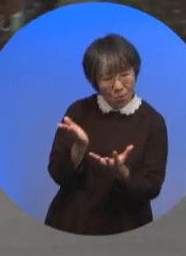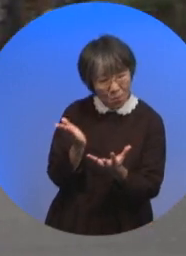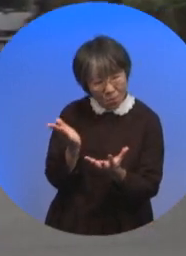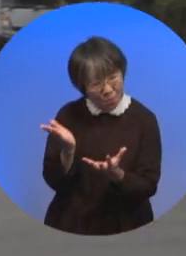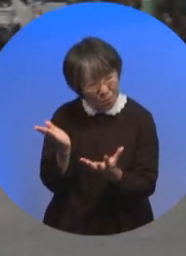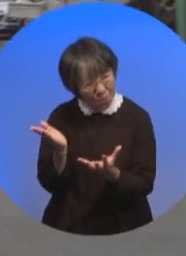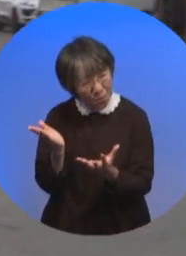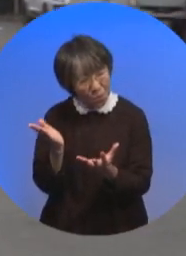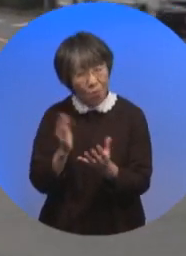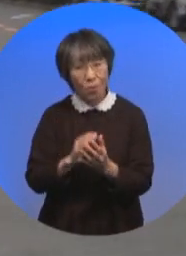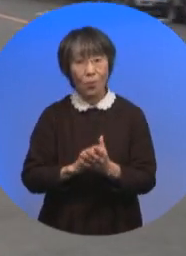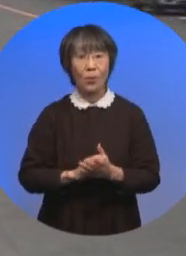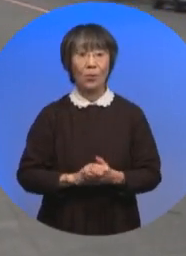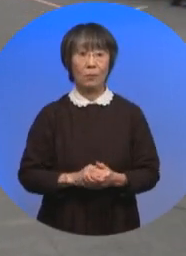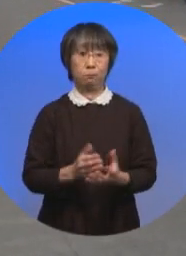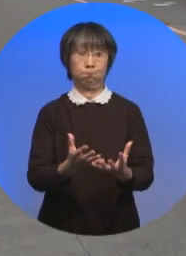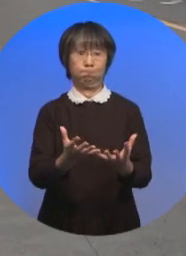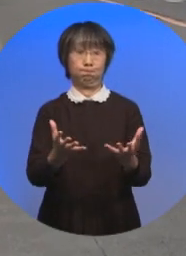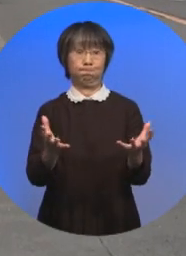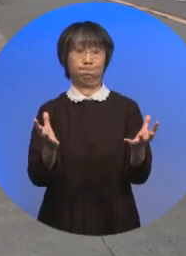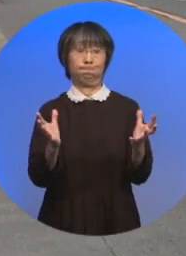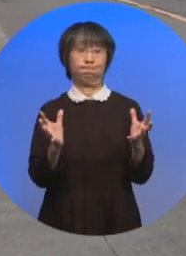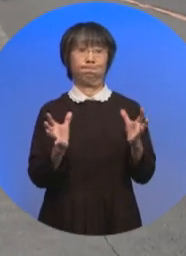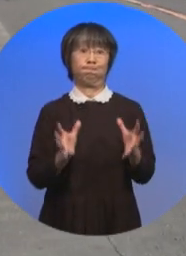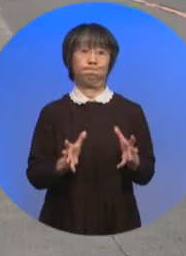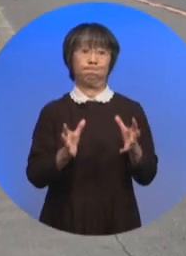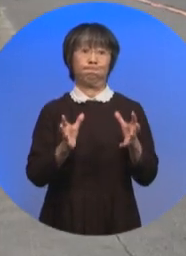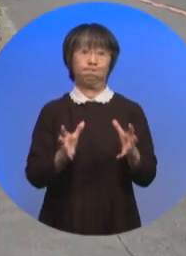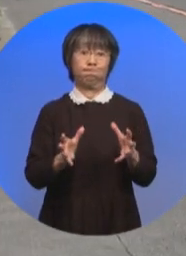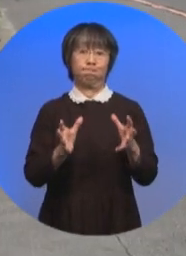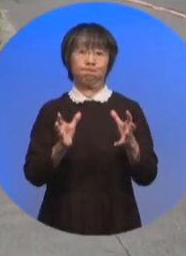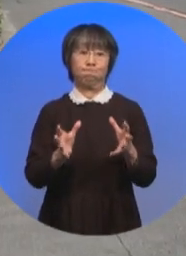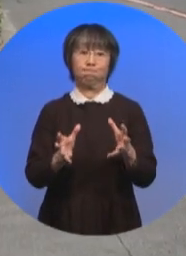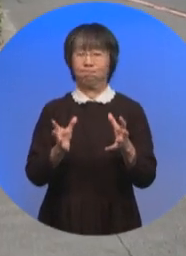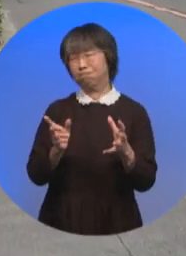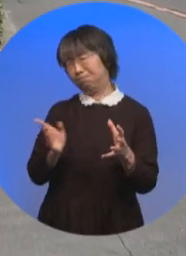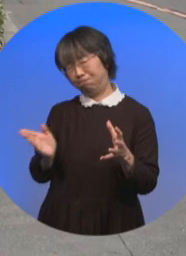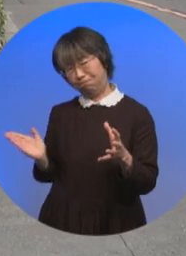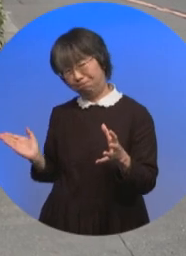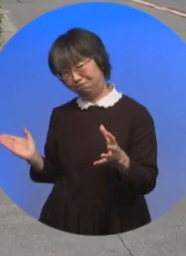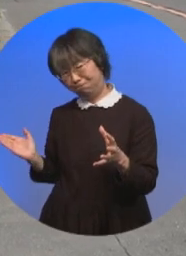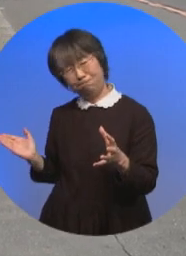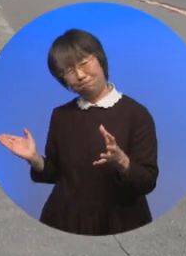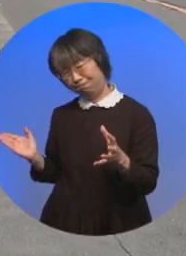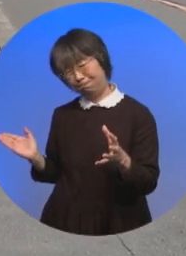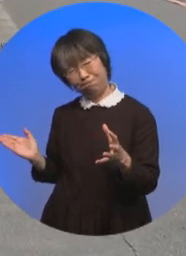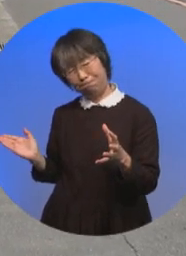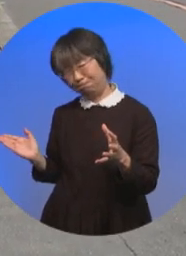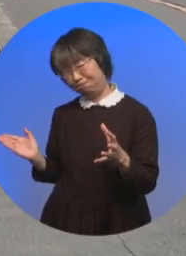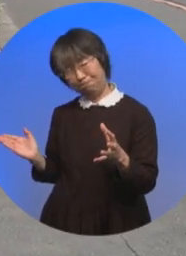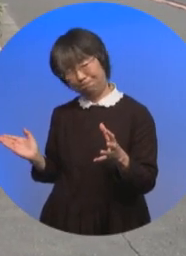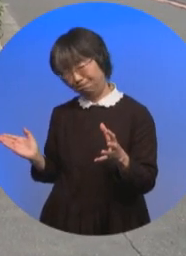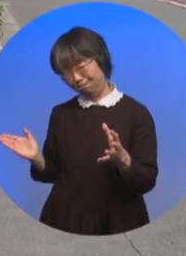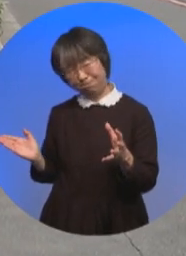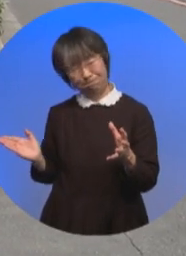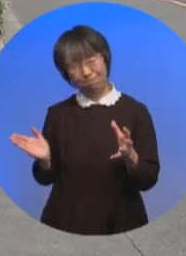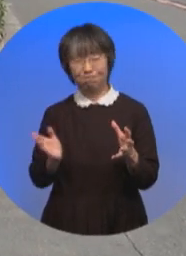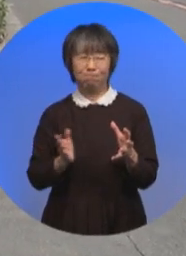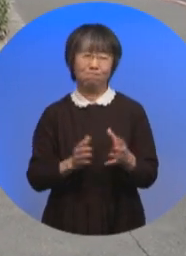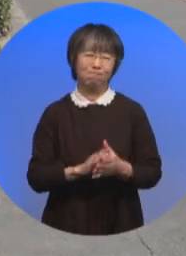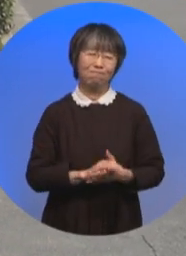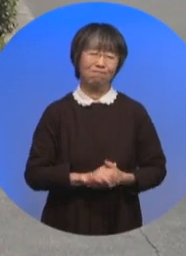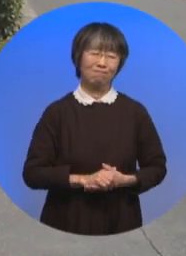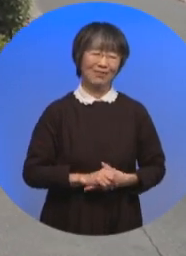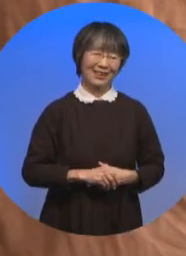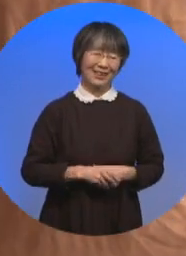すごい大舞台に しょぼいアベンジャーズ しょぼい なんか何を救うかよく分から